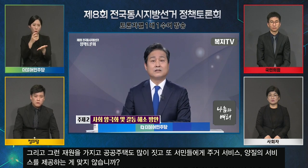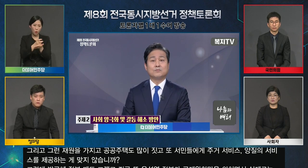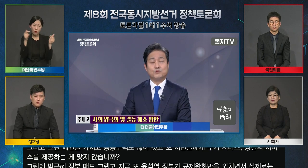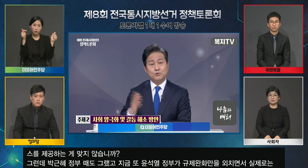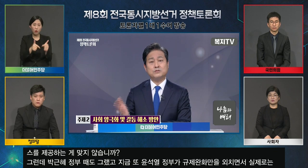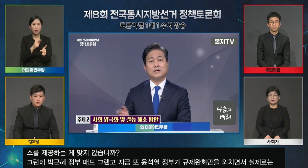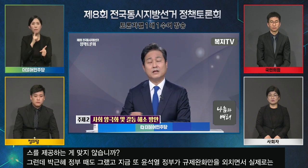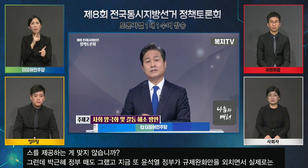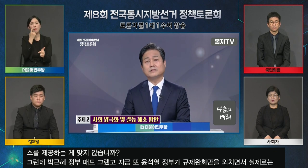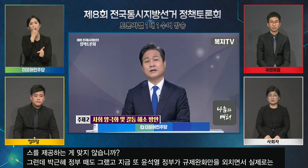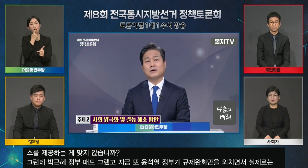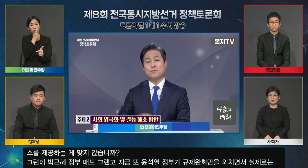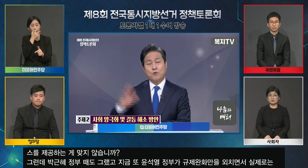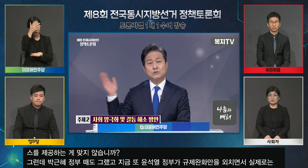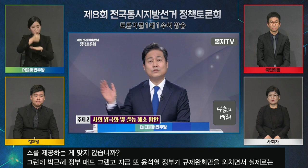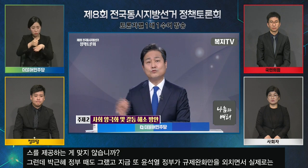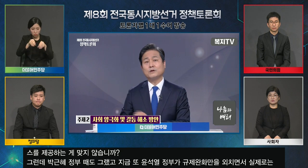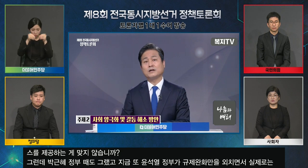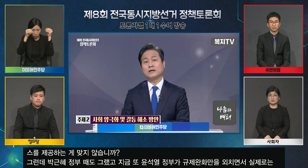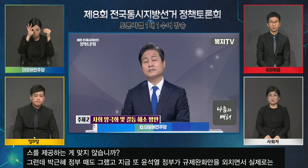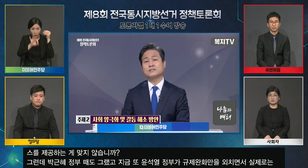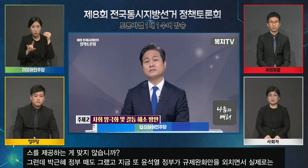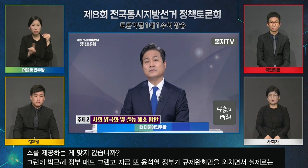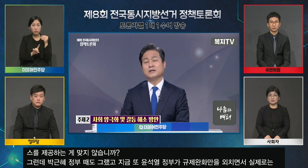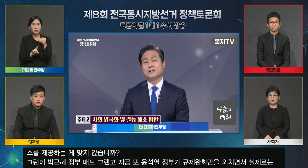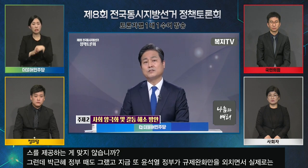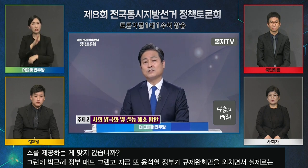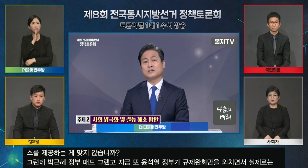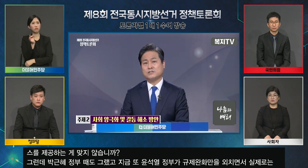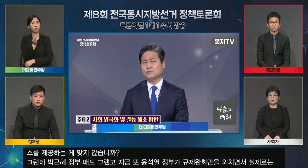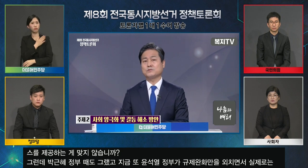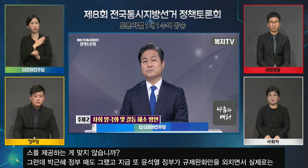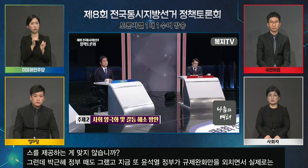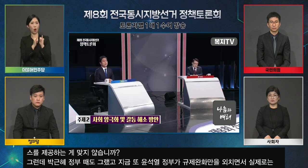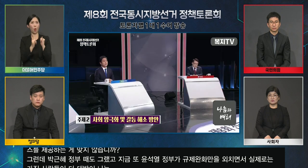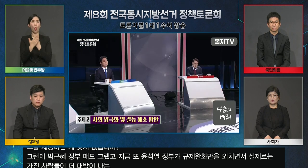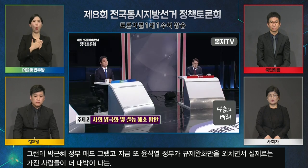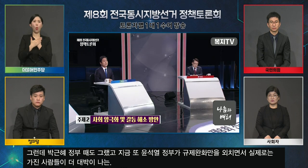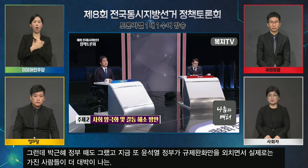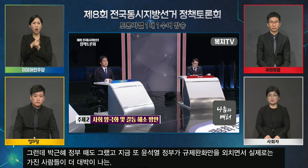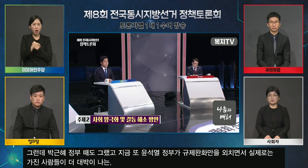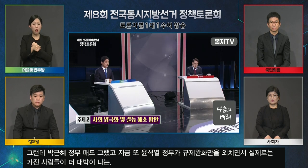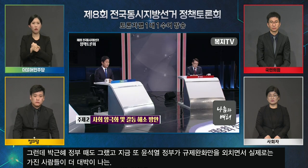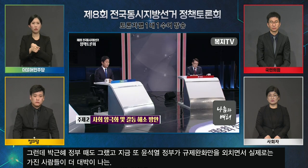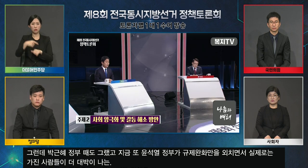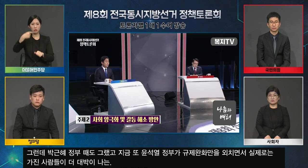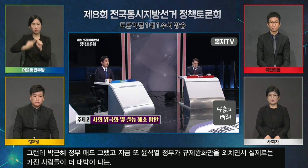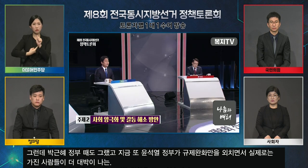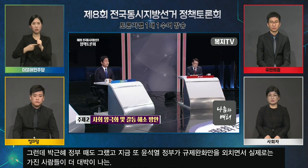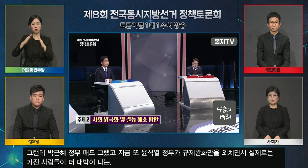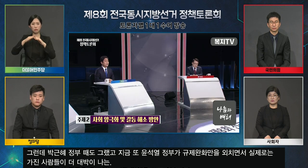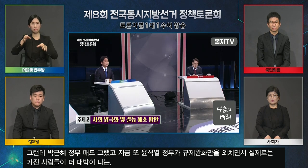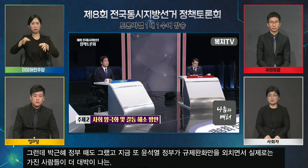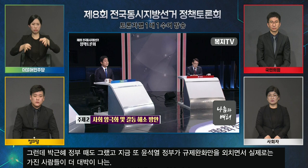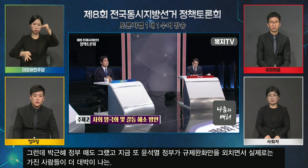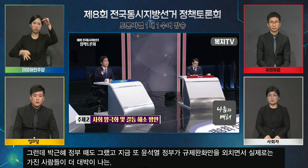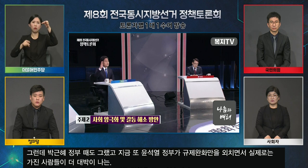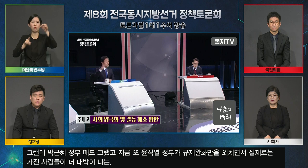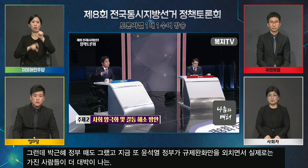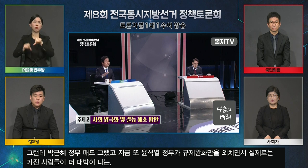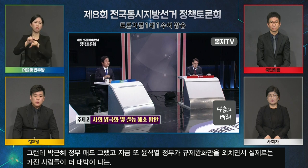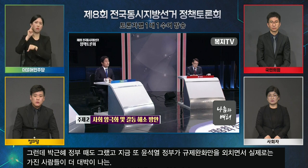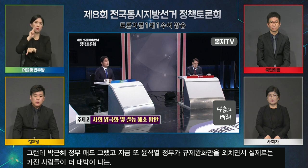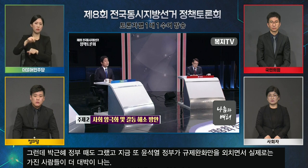나는 그런 부동산의 폭등을 유발하는 지금 정책을 쓰고 있습니다. 그래서 정말로 이